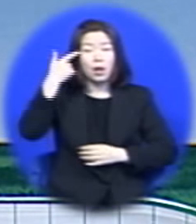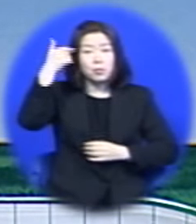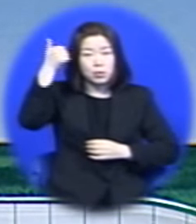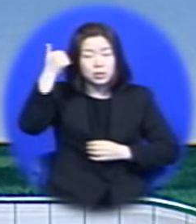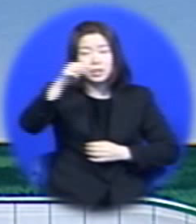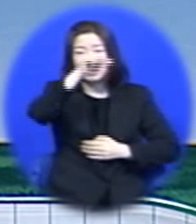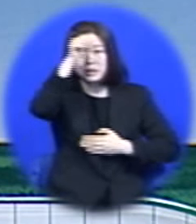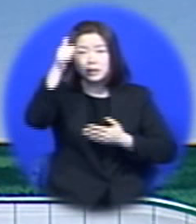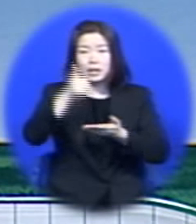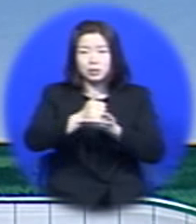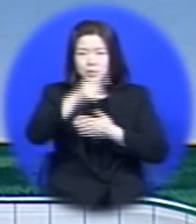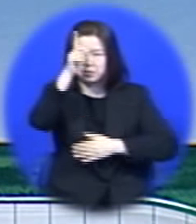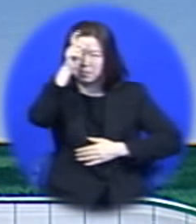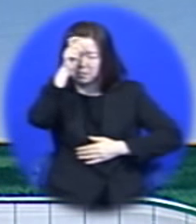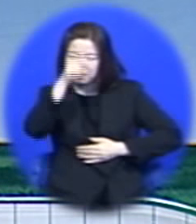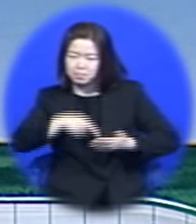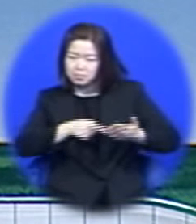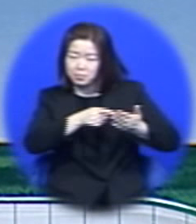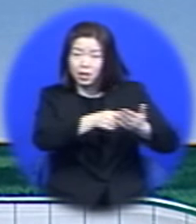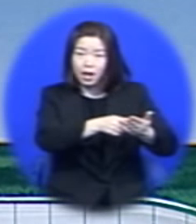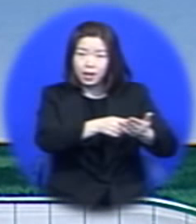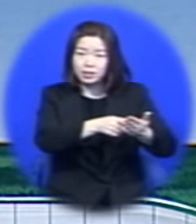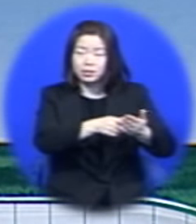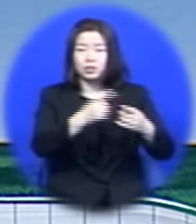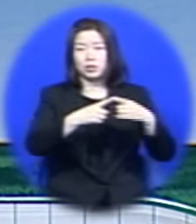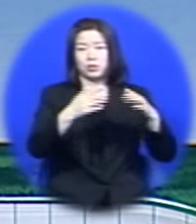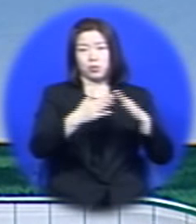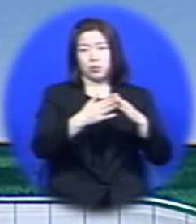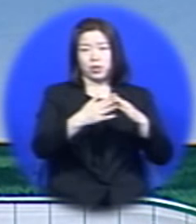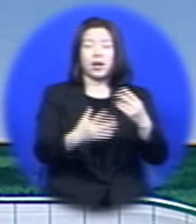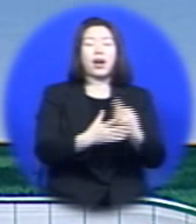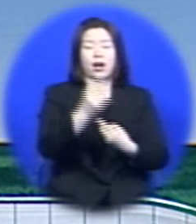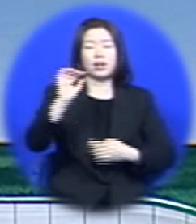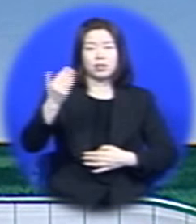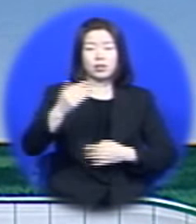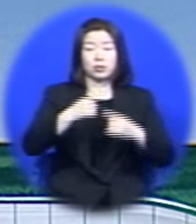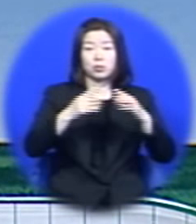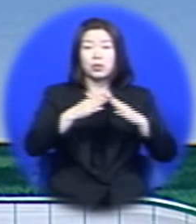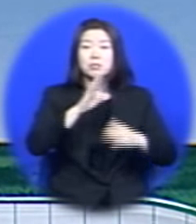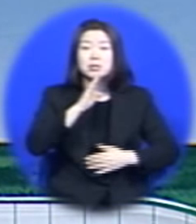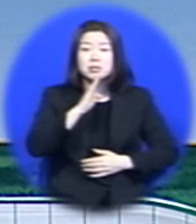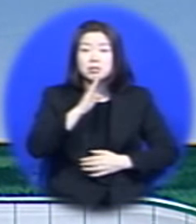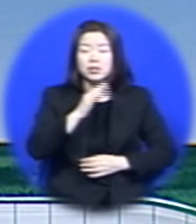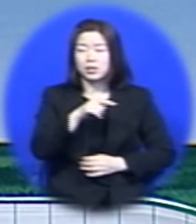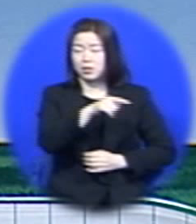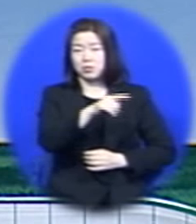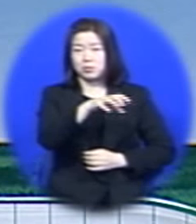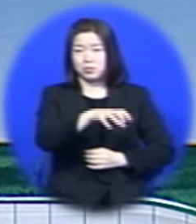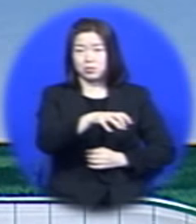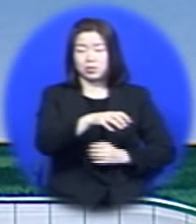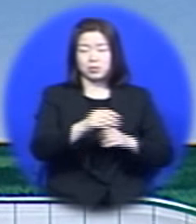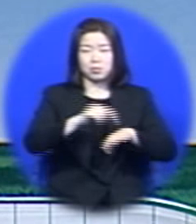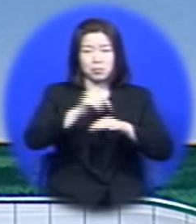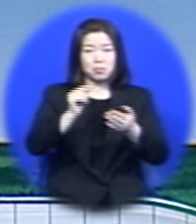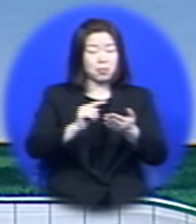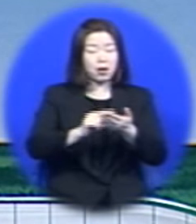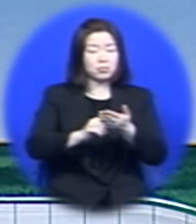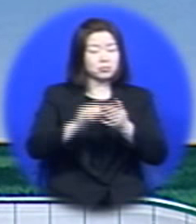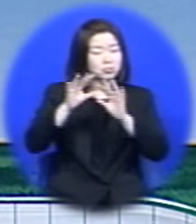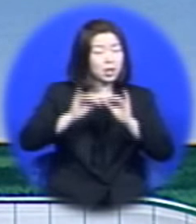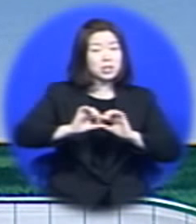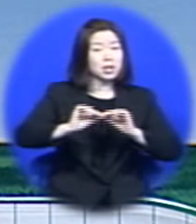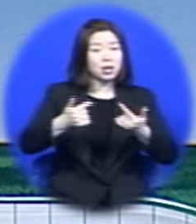목사님이나 장로님이 독재하는 교회, 하나 된 교회죠. 거기는 뭐 마음 안 들면 떠나라